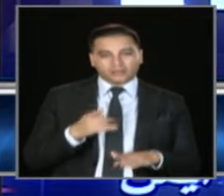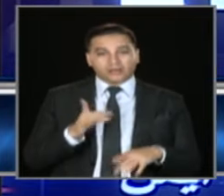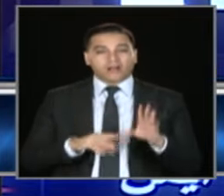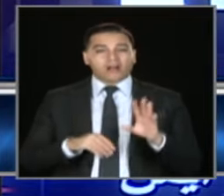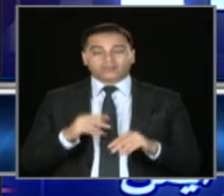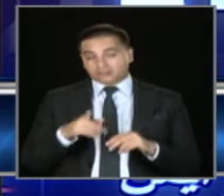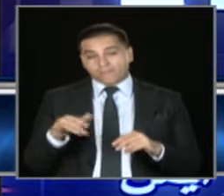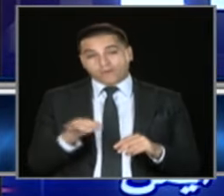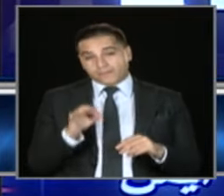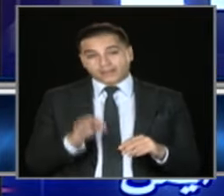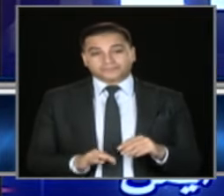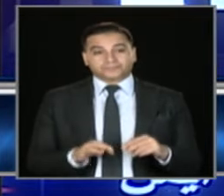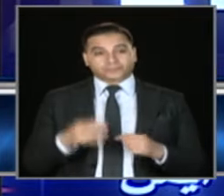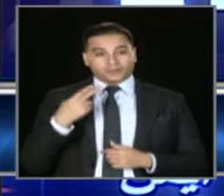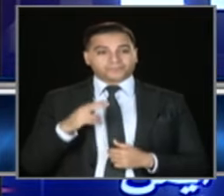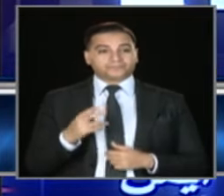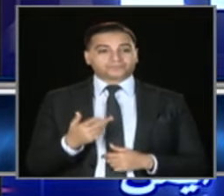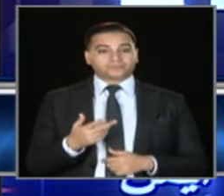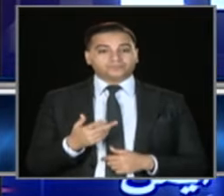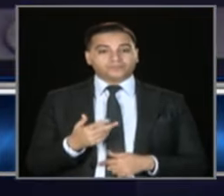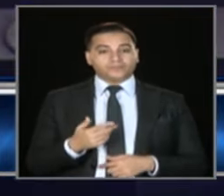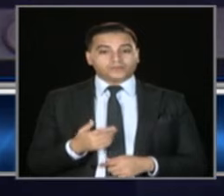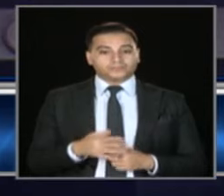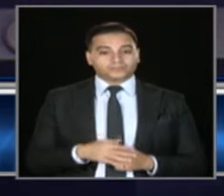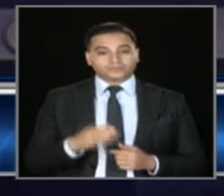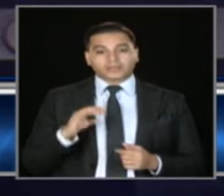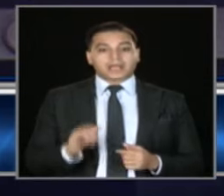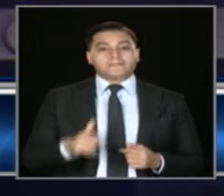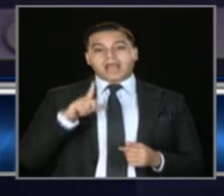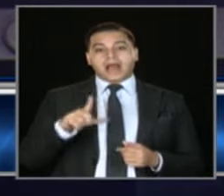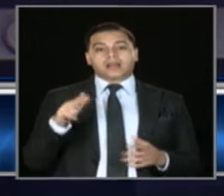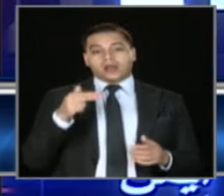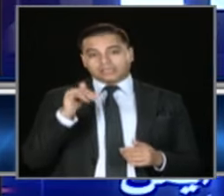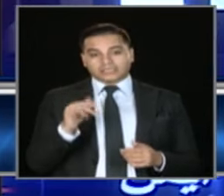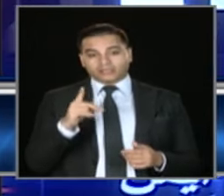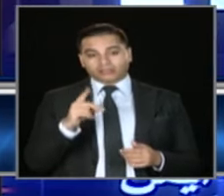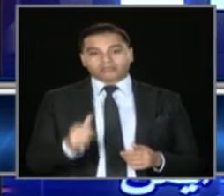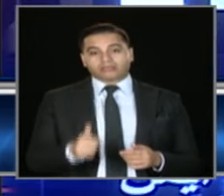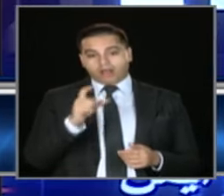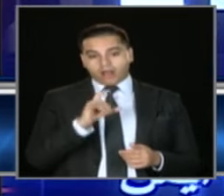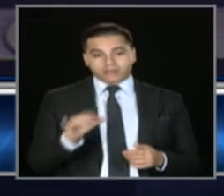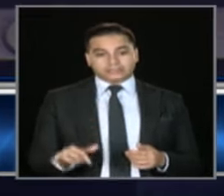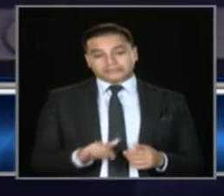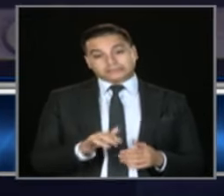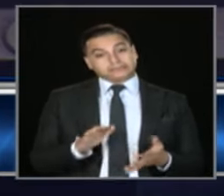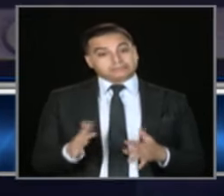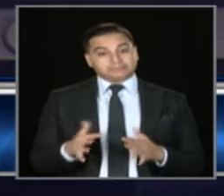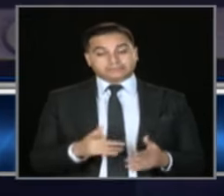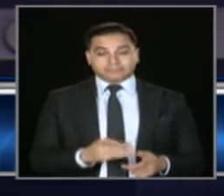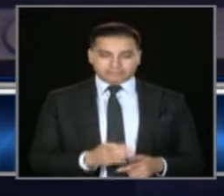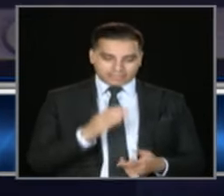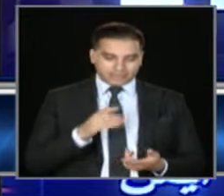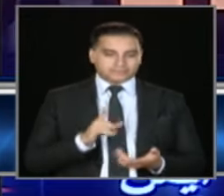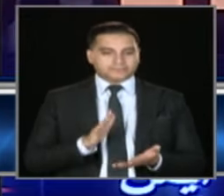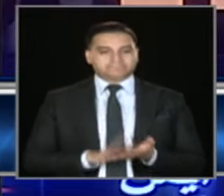جدا. أيمن بحر إجابتك. جمال الغيطاني. جمال الغيطاني. المهمشين. مش عارف. أيمن بحر.